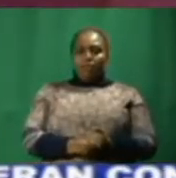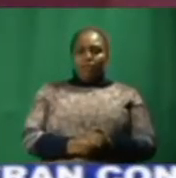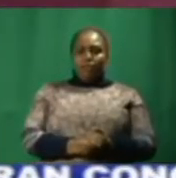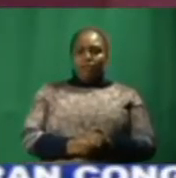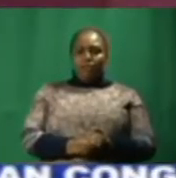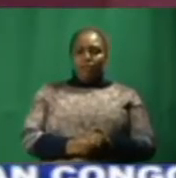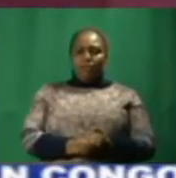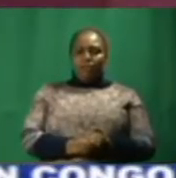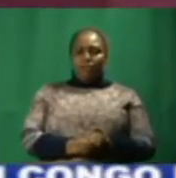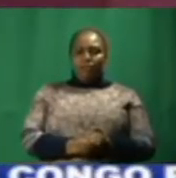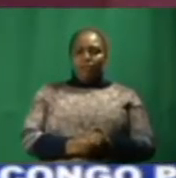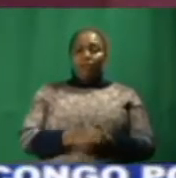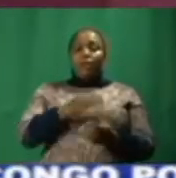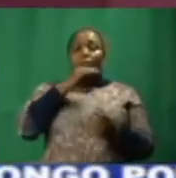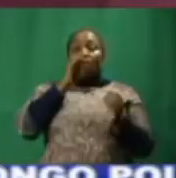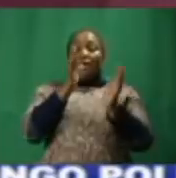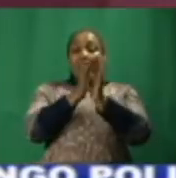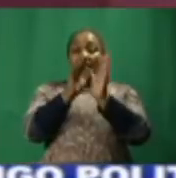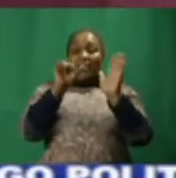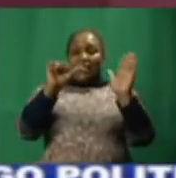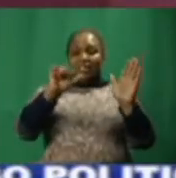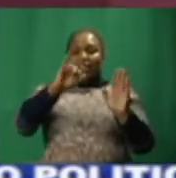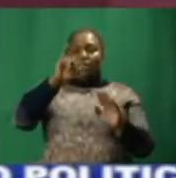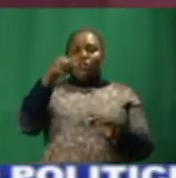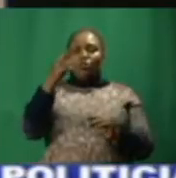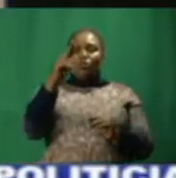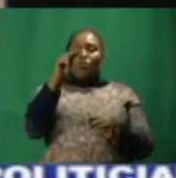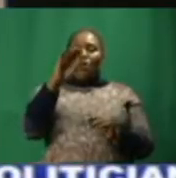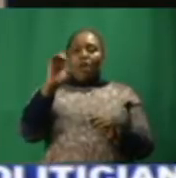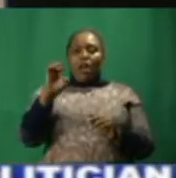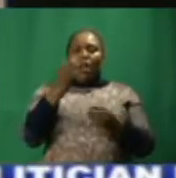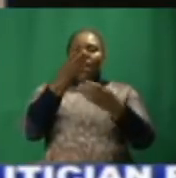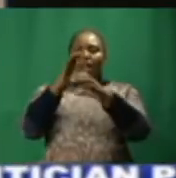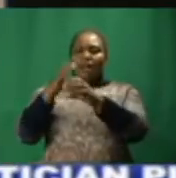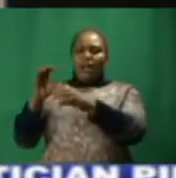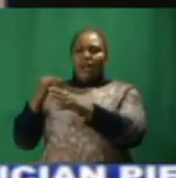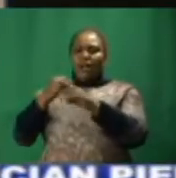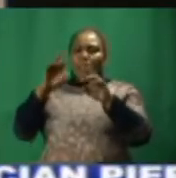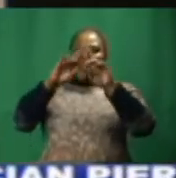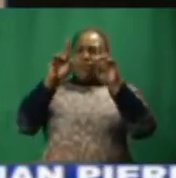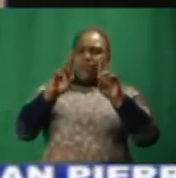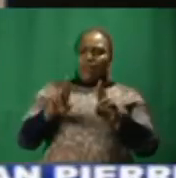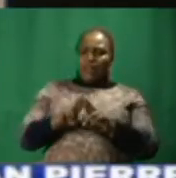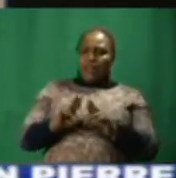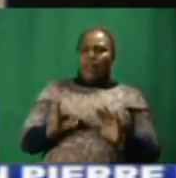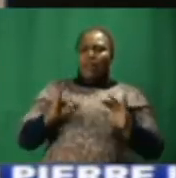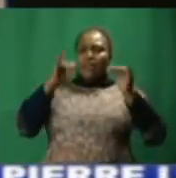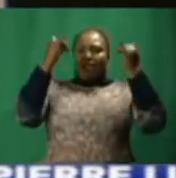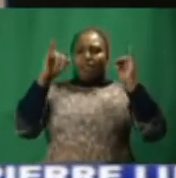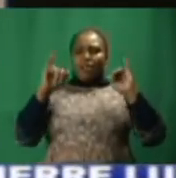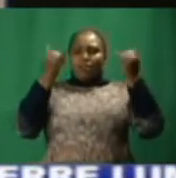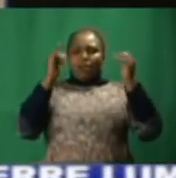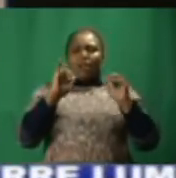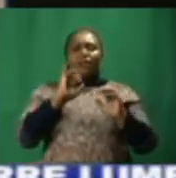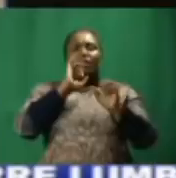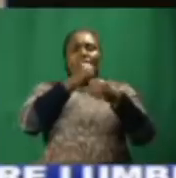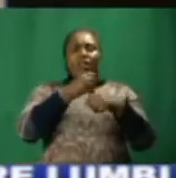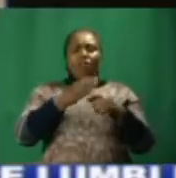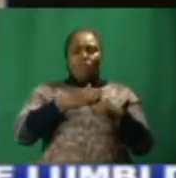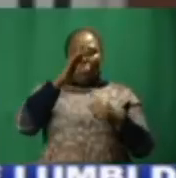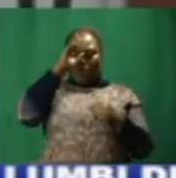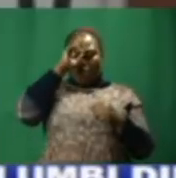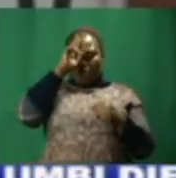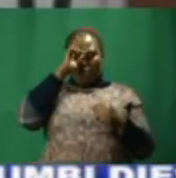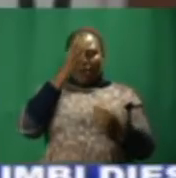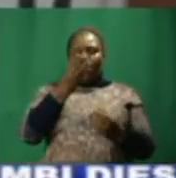Njalo mhla tilishumi nesitfupha enyangeni yenhlaba emave yase-Africa kubhala usuku lwekukhumbula abantwana bakuleli